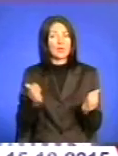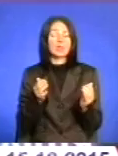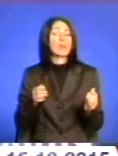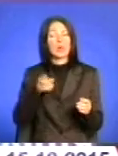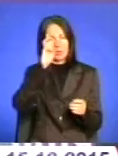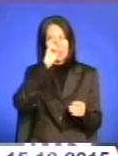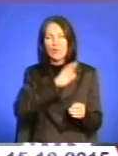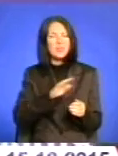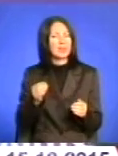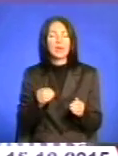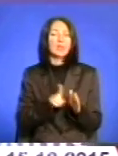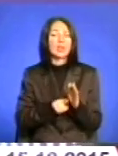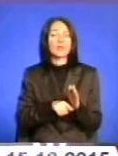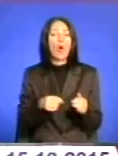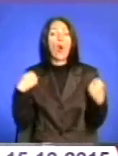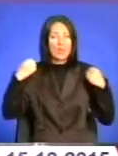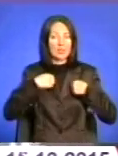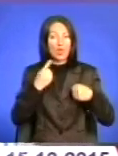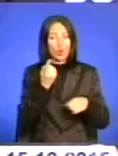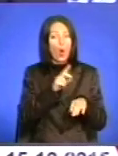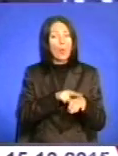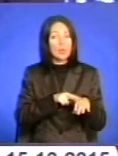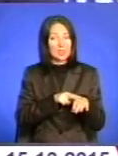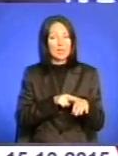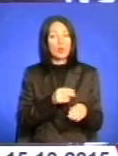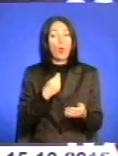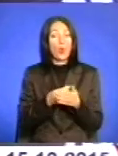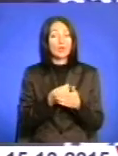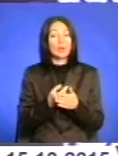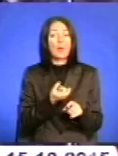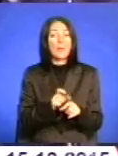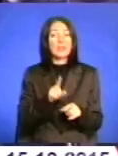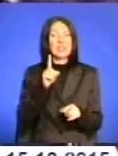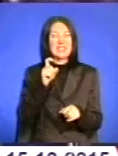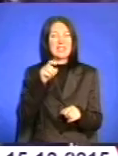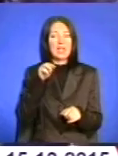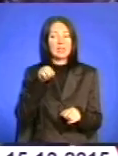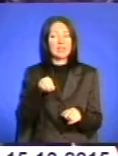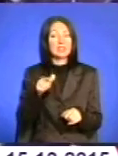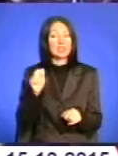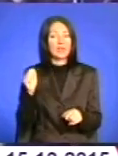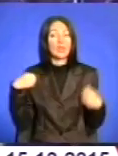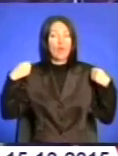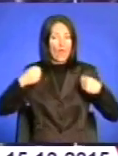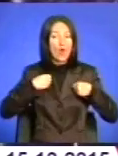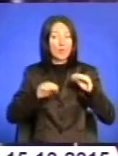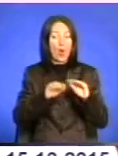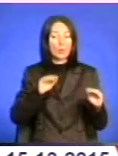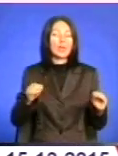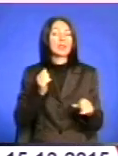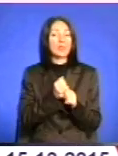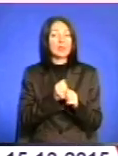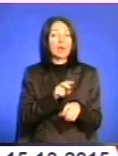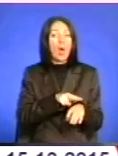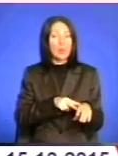одного поліцейського корпусу оперативно-раптової дії вартуватиме більше 100 тисяч гривень. Форма та обладнання працівника